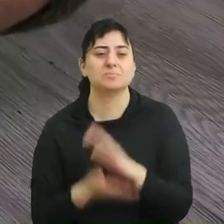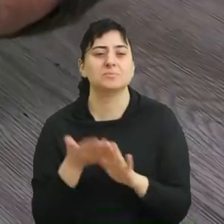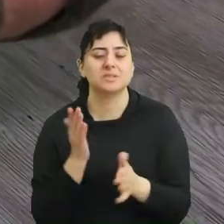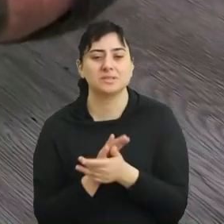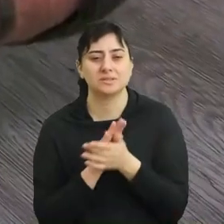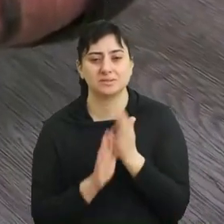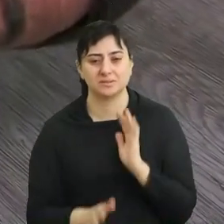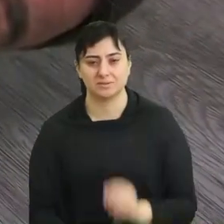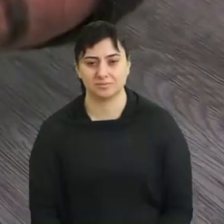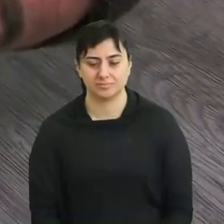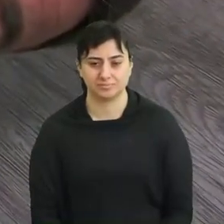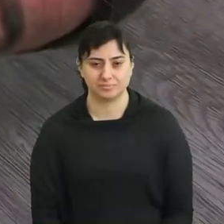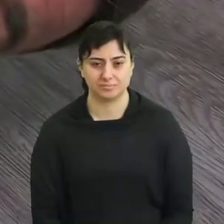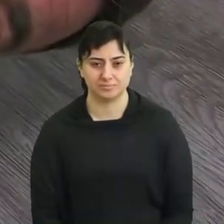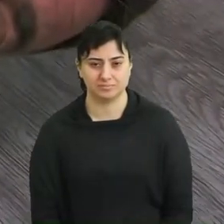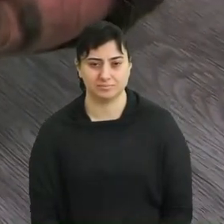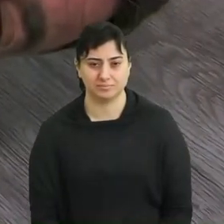bitti, bitti.